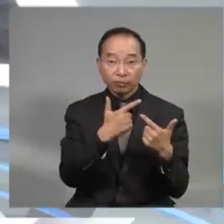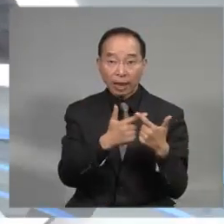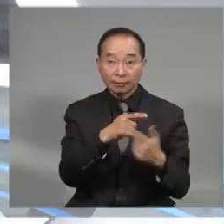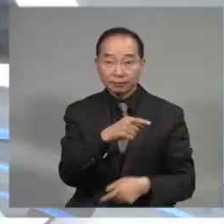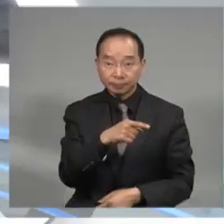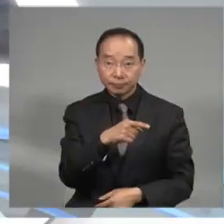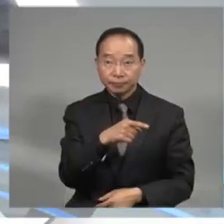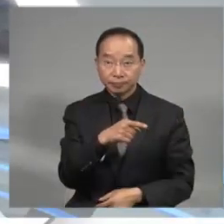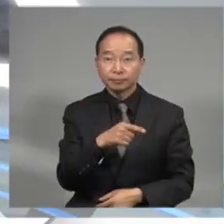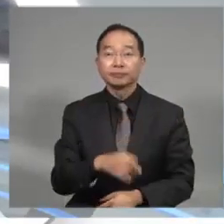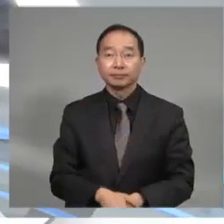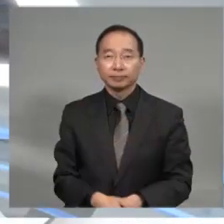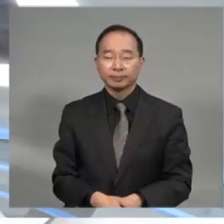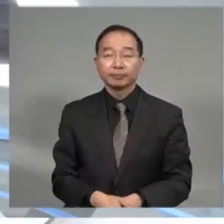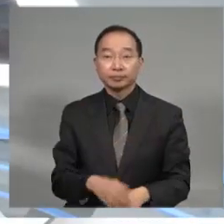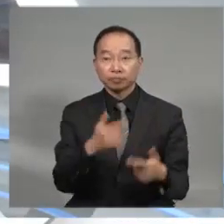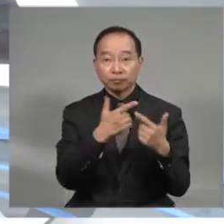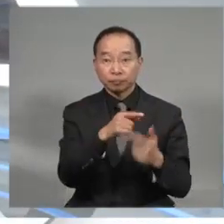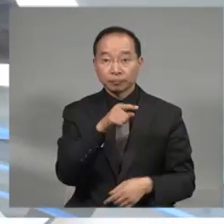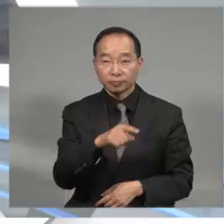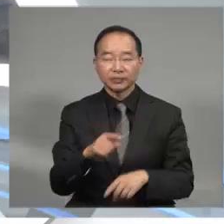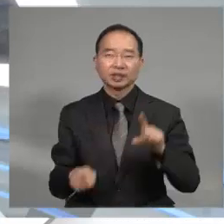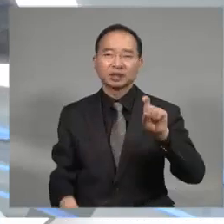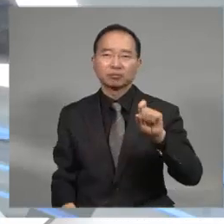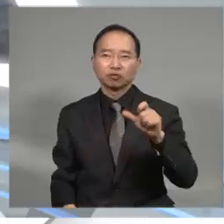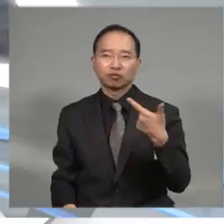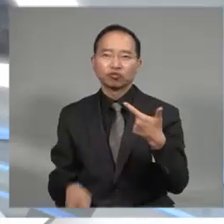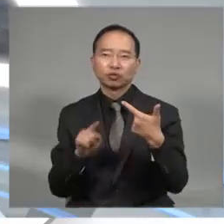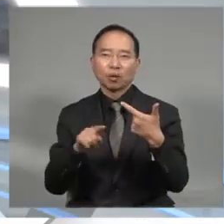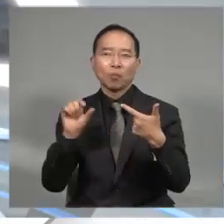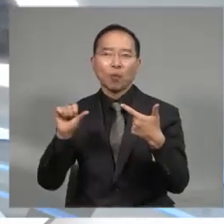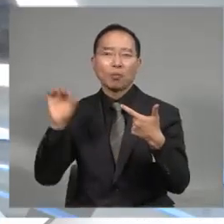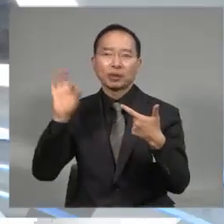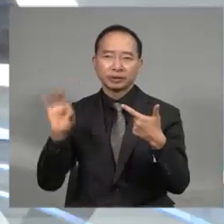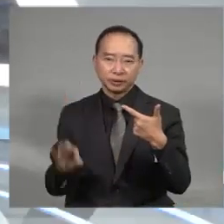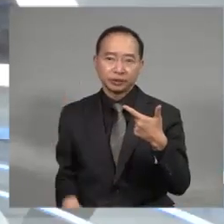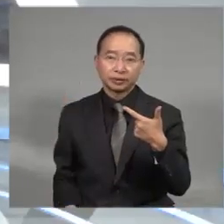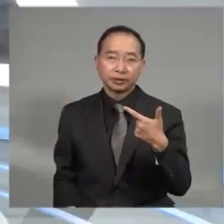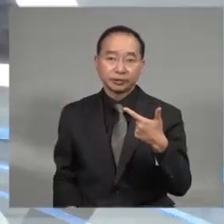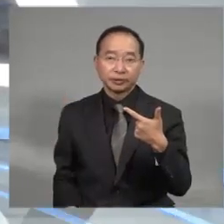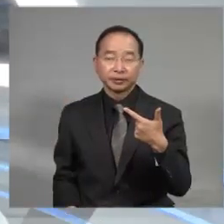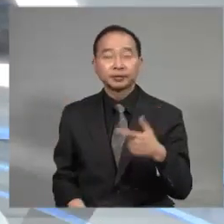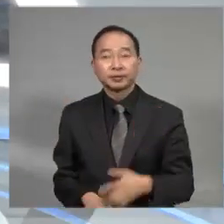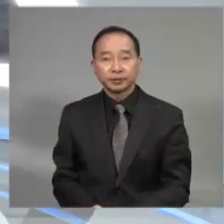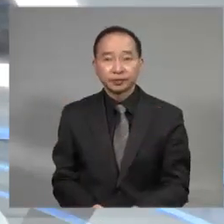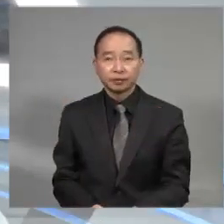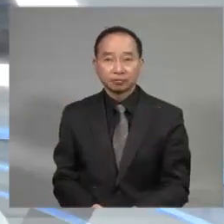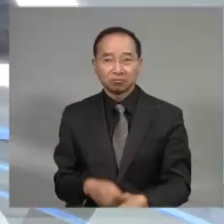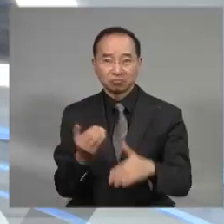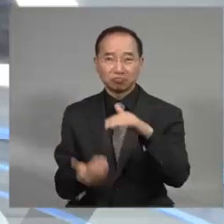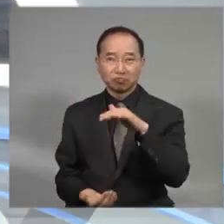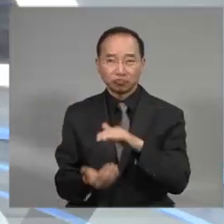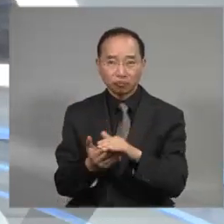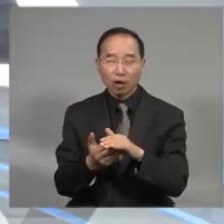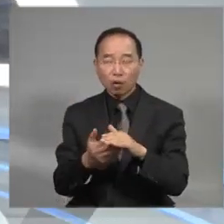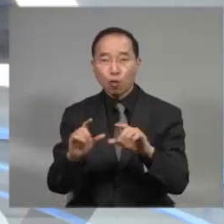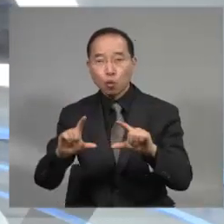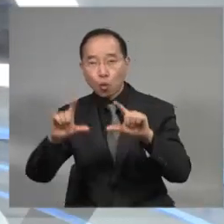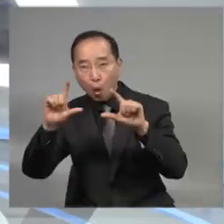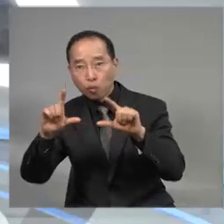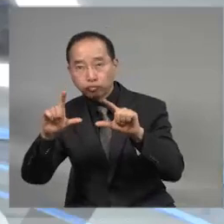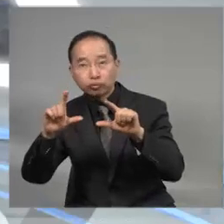넘어가 보도록 하겠습니다. 부산은요. 16.5% 나오고 있고요. 최고는 동구 지역, 또